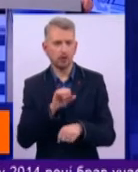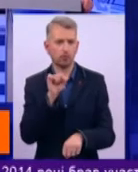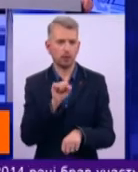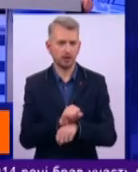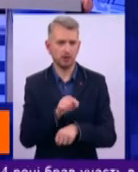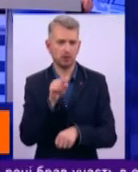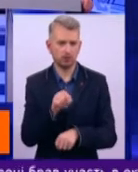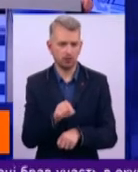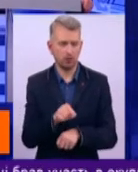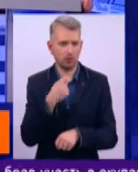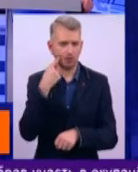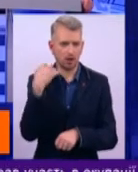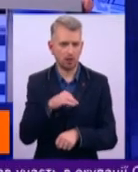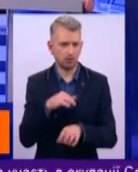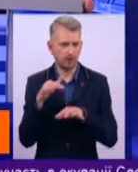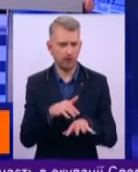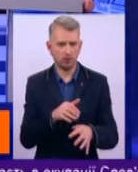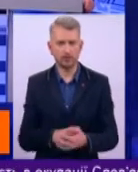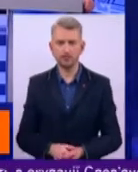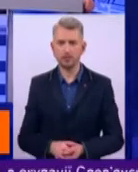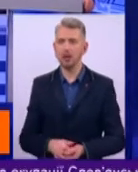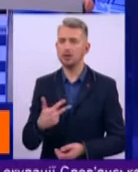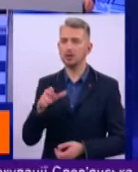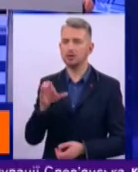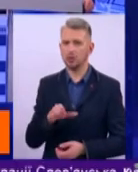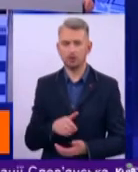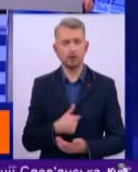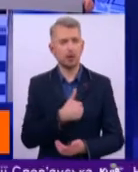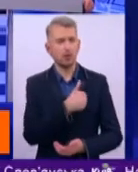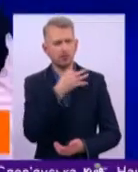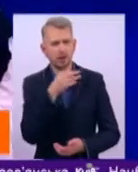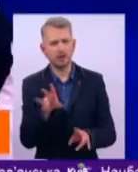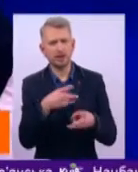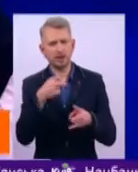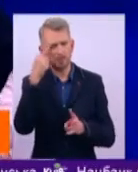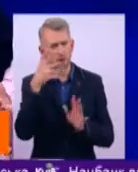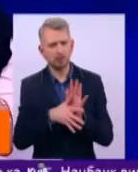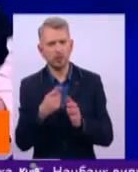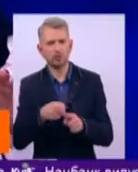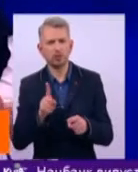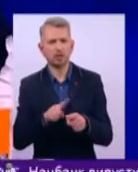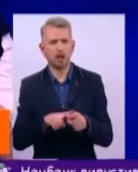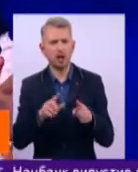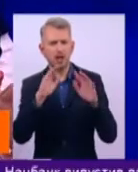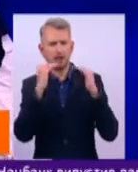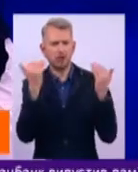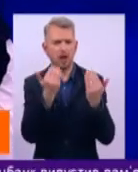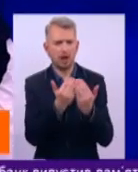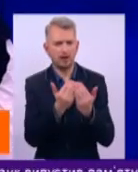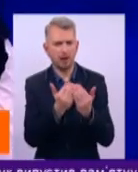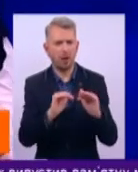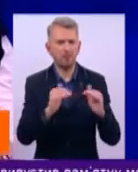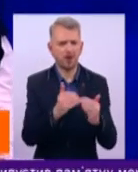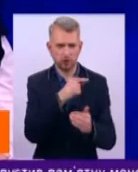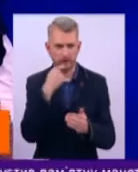цю нахабну навалу. Буквально 30 секунд, Олександр. Хотіла сказати, що не треба розуміти, що це певна ізоляція або обмеження Російської